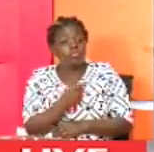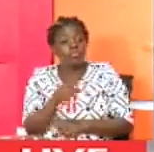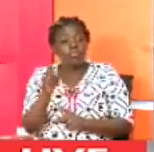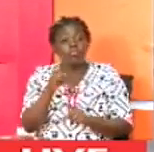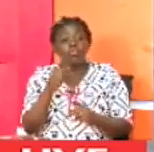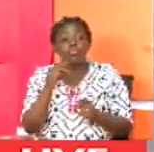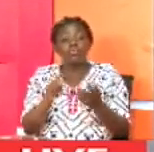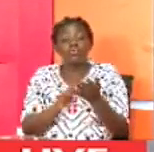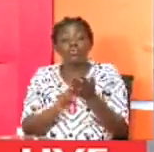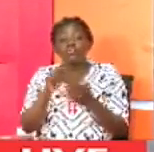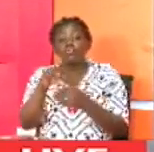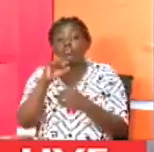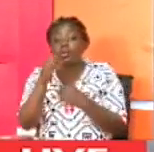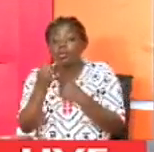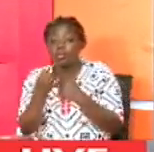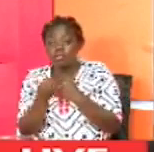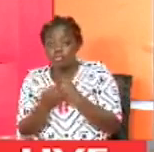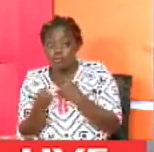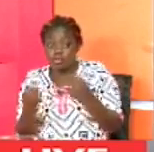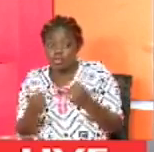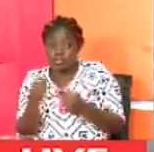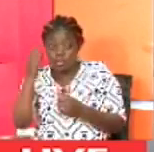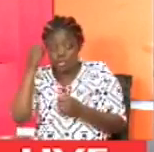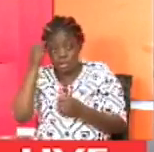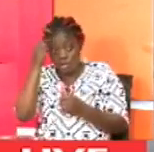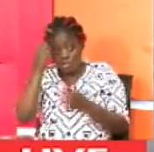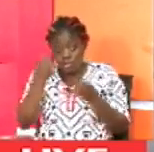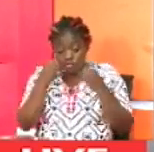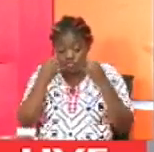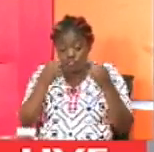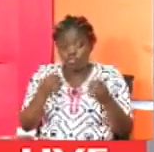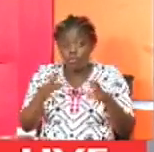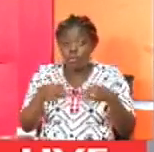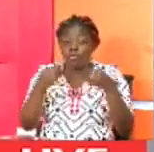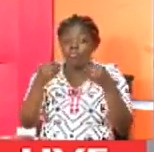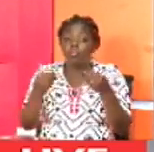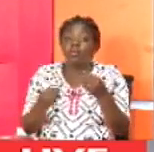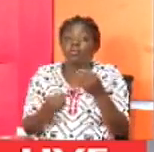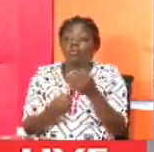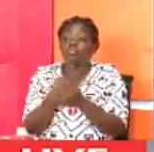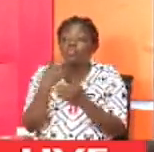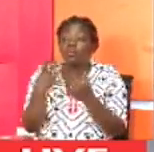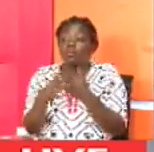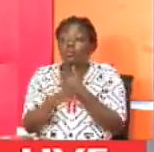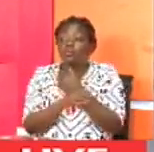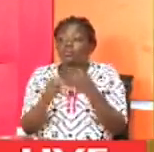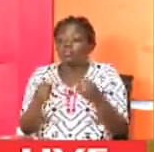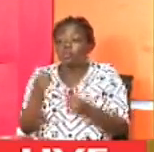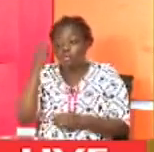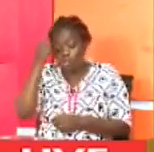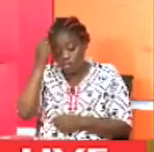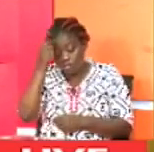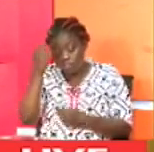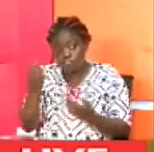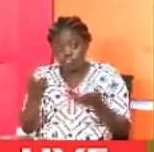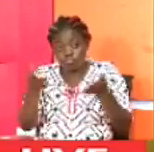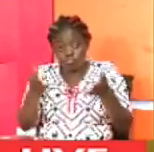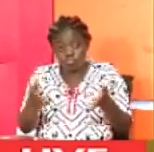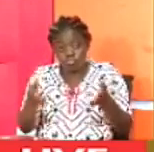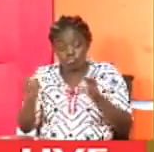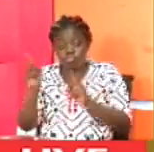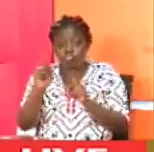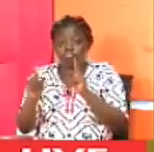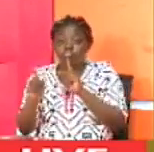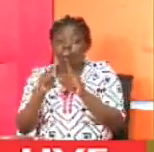abakozesa emirimu gyo kasita ojja n'ogamba gavumenti nti wano abantu saba walukusa babba bubbi gavumenti weeyingirire. abantu betoge